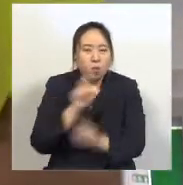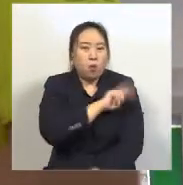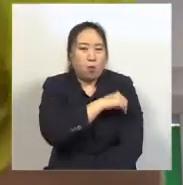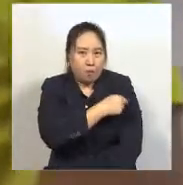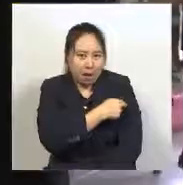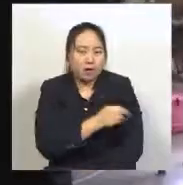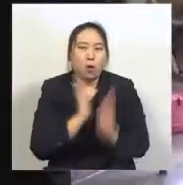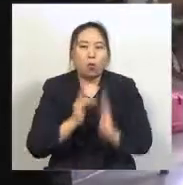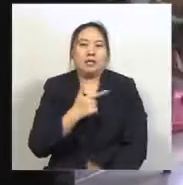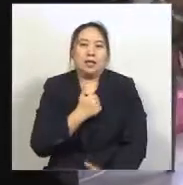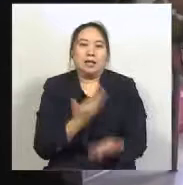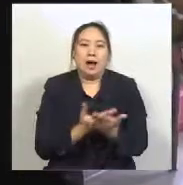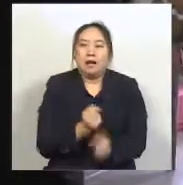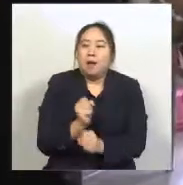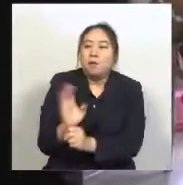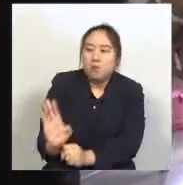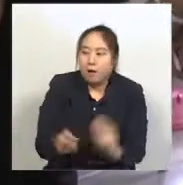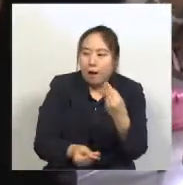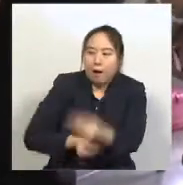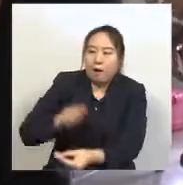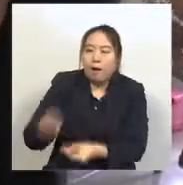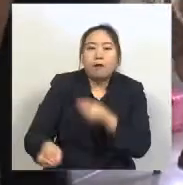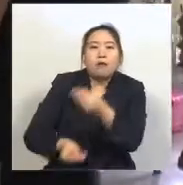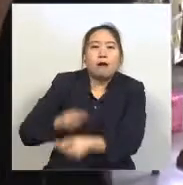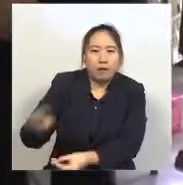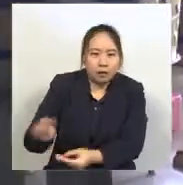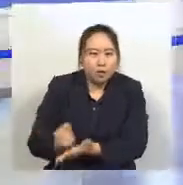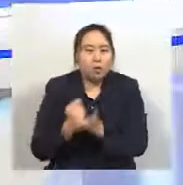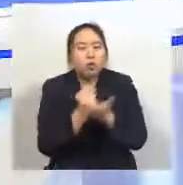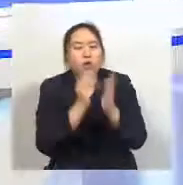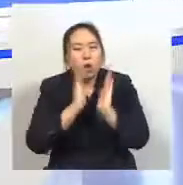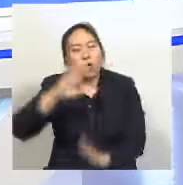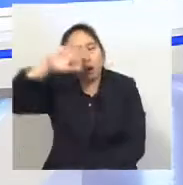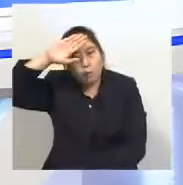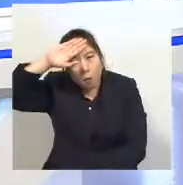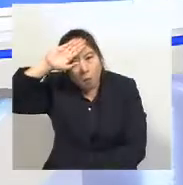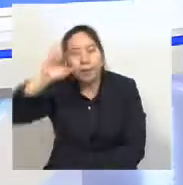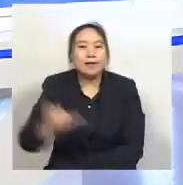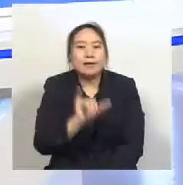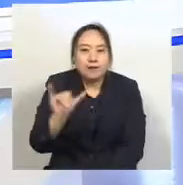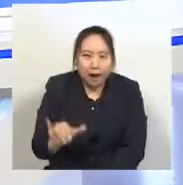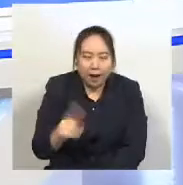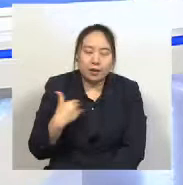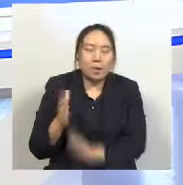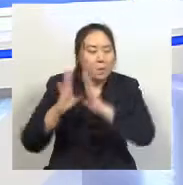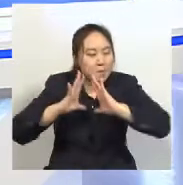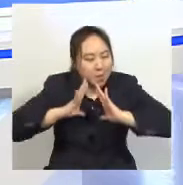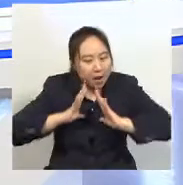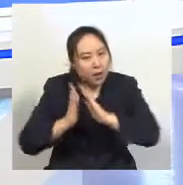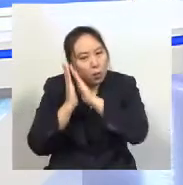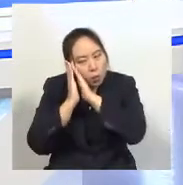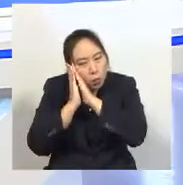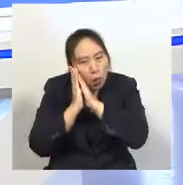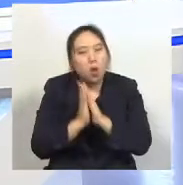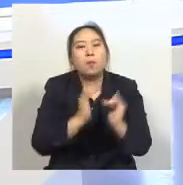ที่ร่วมบริจาคด้วยนะคะที่ทำให้บรรดาคนไข้แล้วก็บรรดาญาติพี่น้องเนี่ยได้มีที่พักอาศัยคือที่โร